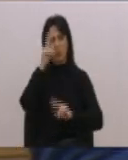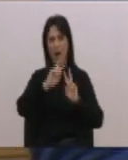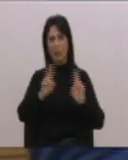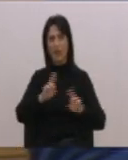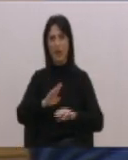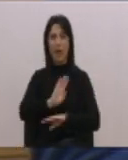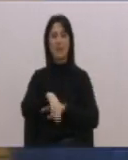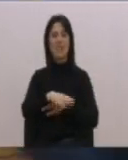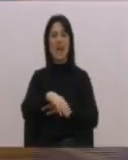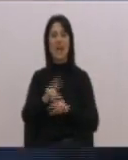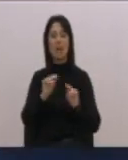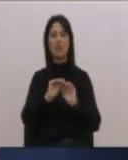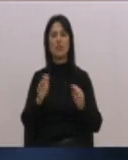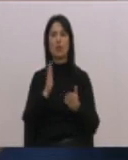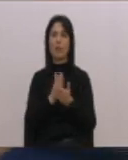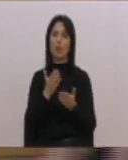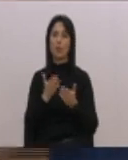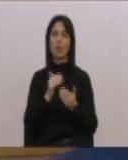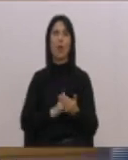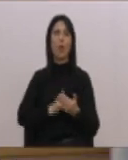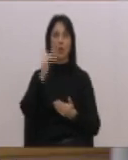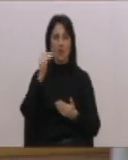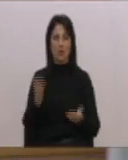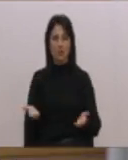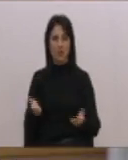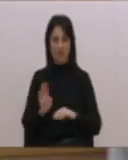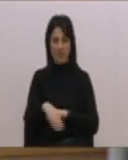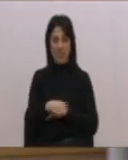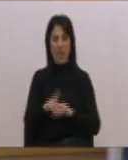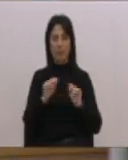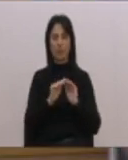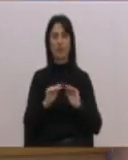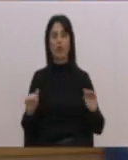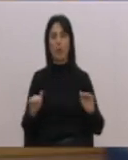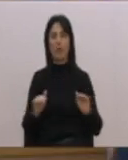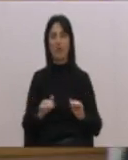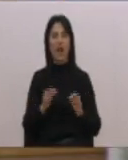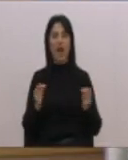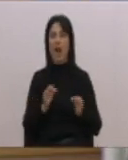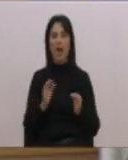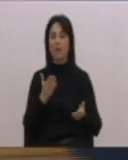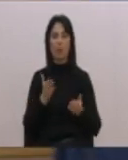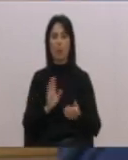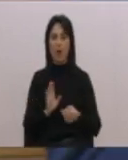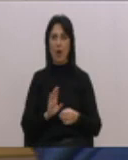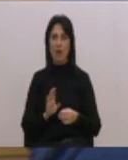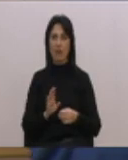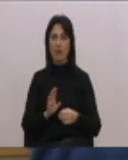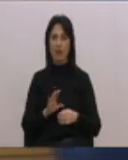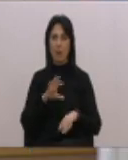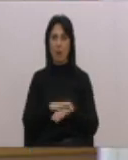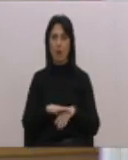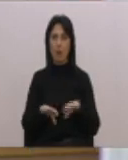ცარიელი მშვიდობა არის თურმე უზენაესი. ცარიელი მშვიდობა არაფერია თუ არა